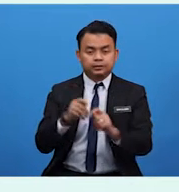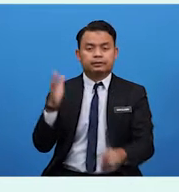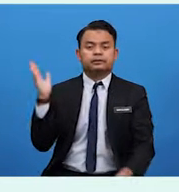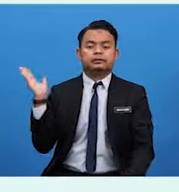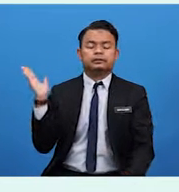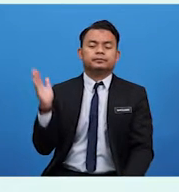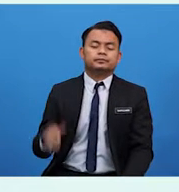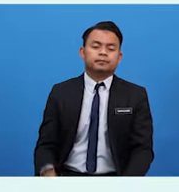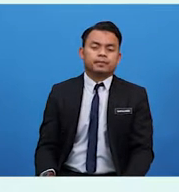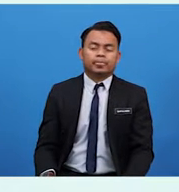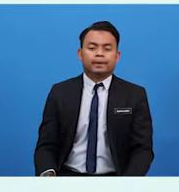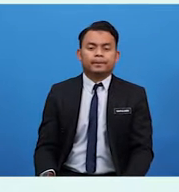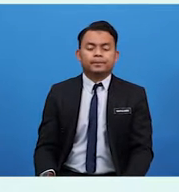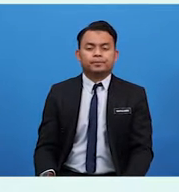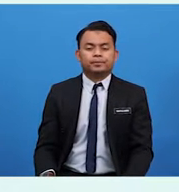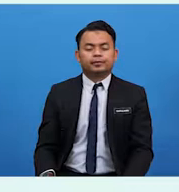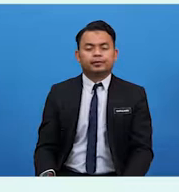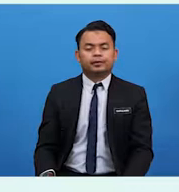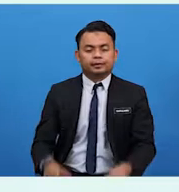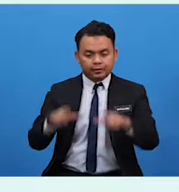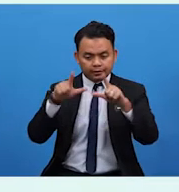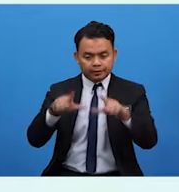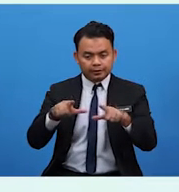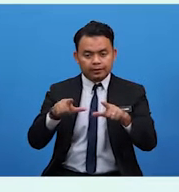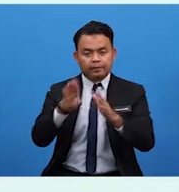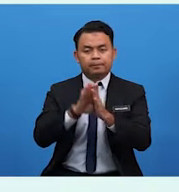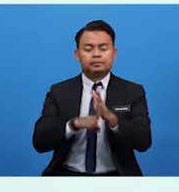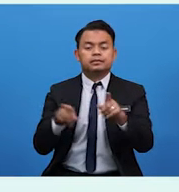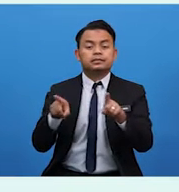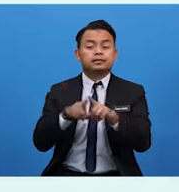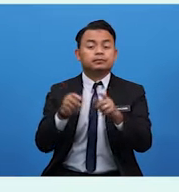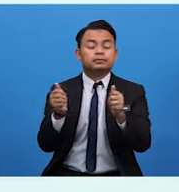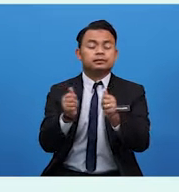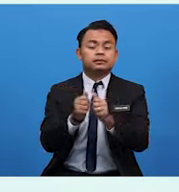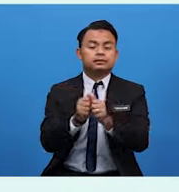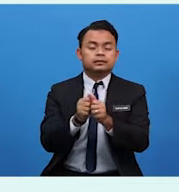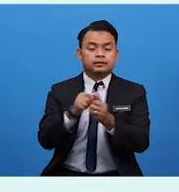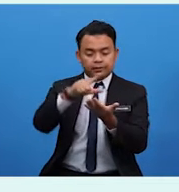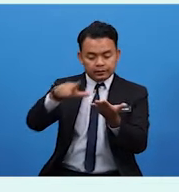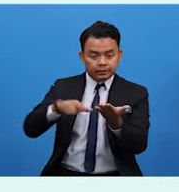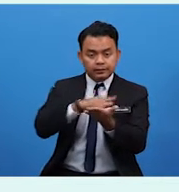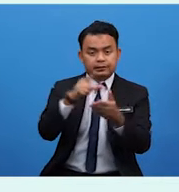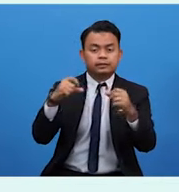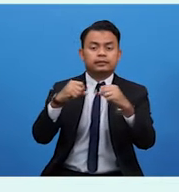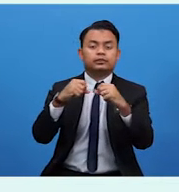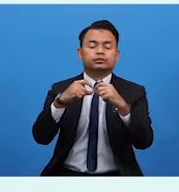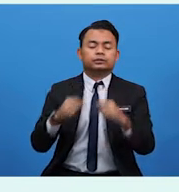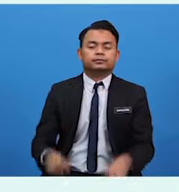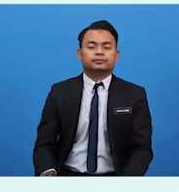sensor suhu dan elemen pemanas diletakkan bersama dengan litar elektrik.